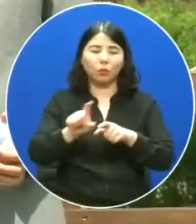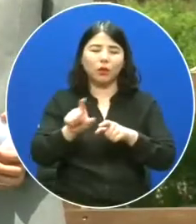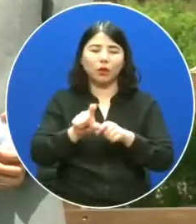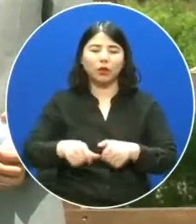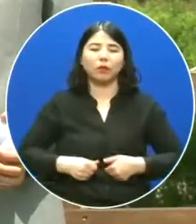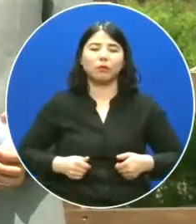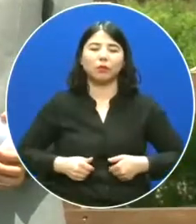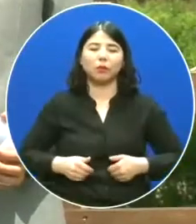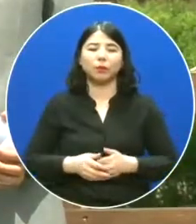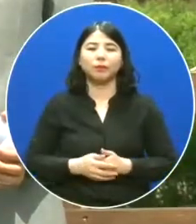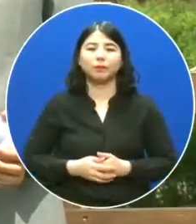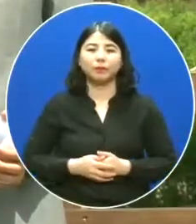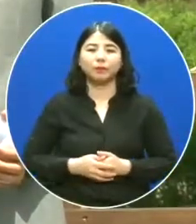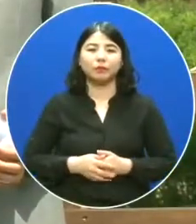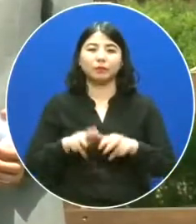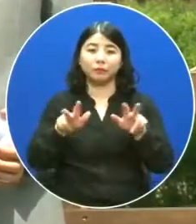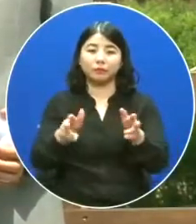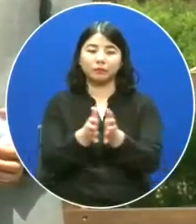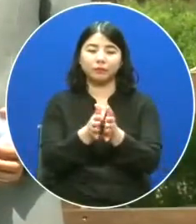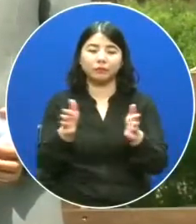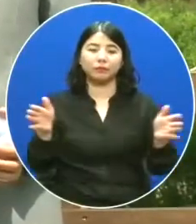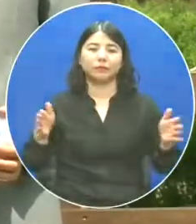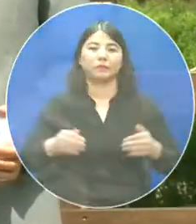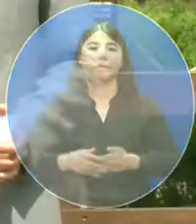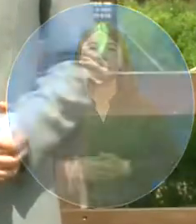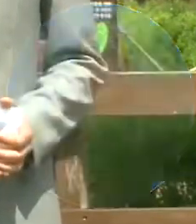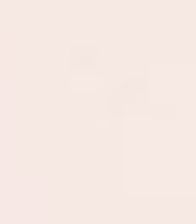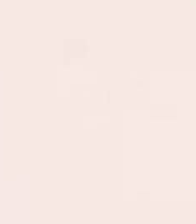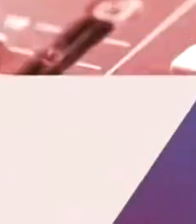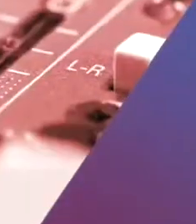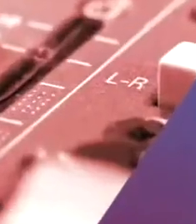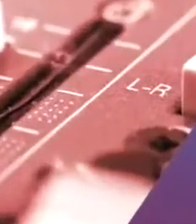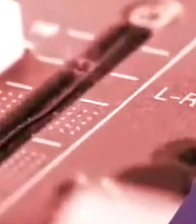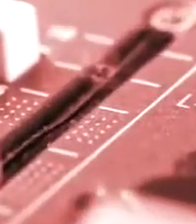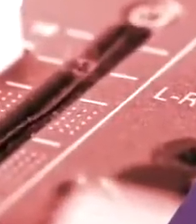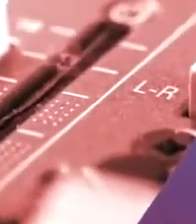필요해 보입니다. TV를 말하다 지금 시작합니다.